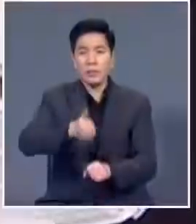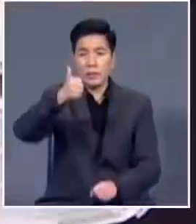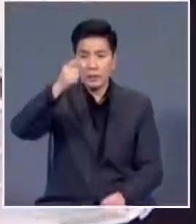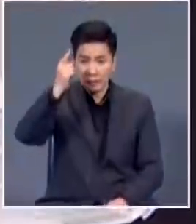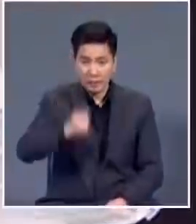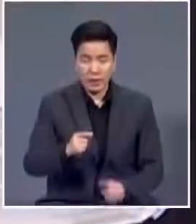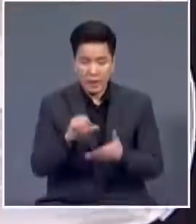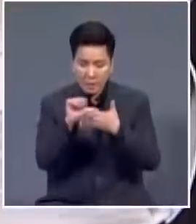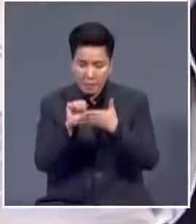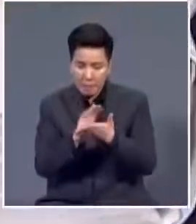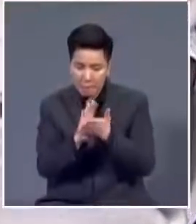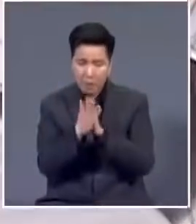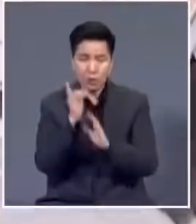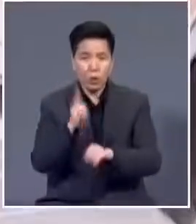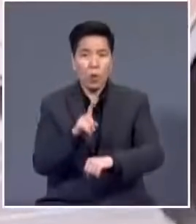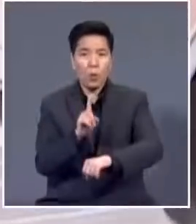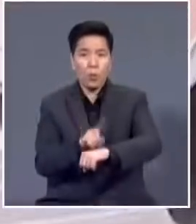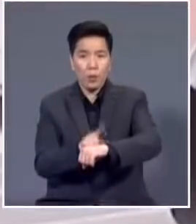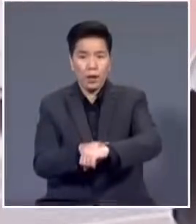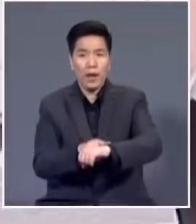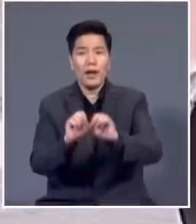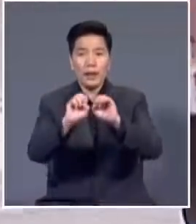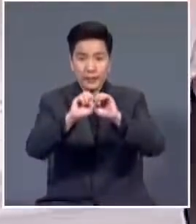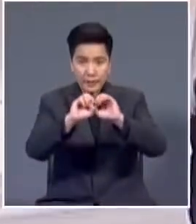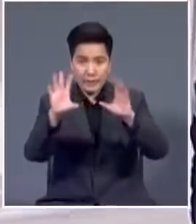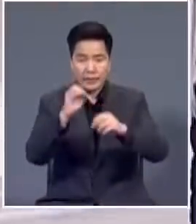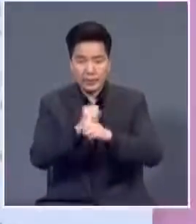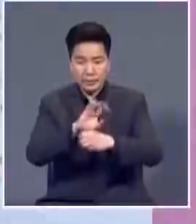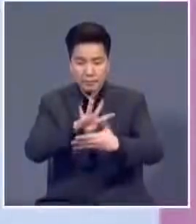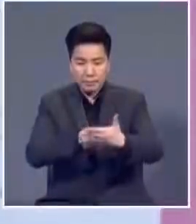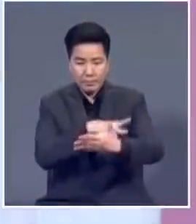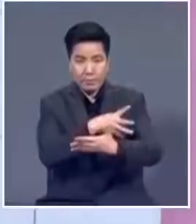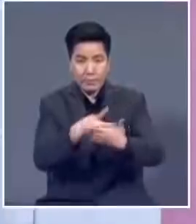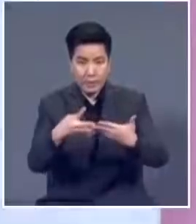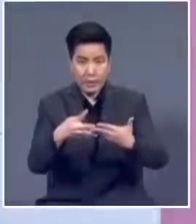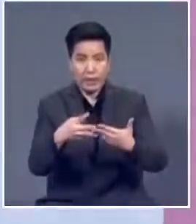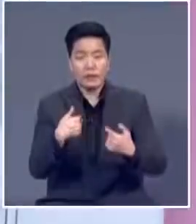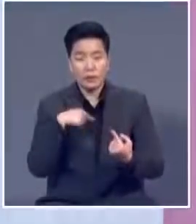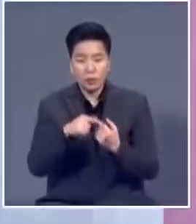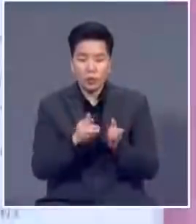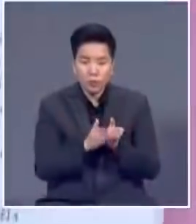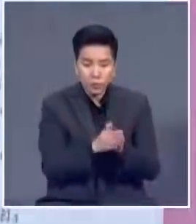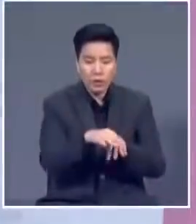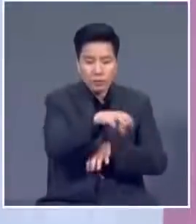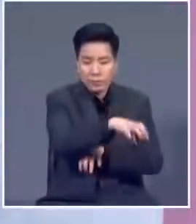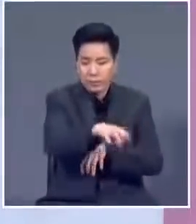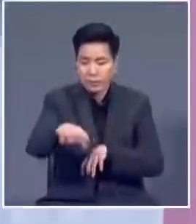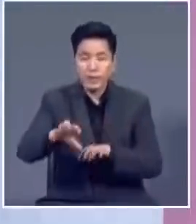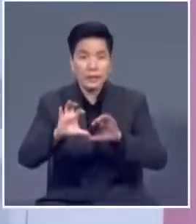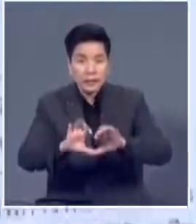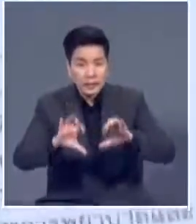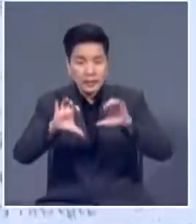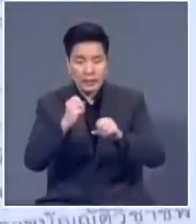ฏิรูปนั้นเราจะต้องกำหนดกรอบเวลาที่ชัดเจนในการจัดทำแผนแม่บทของแต่ละส่วนราชการแต่ละกิจก